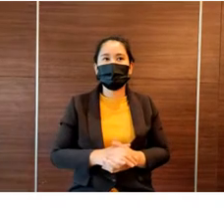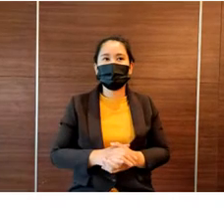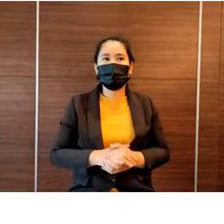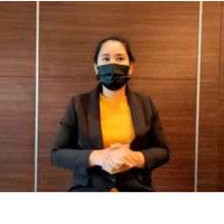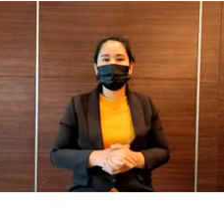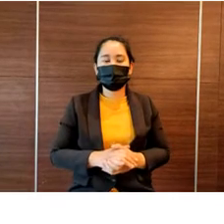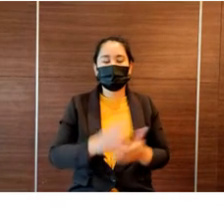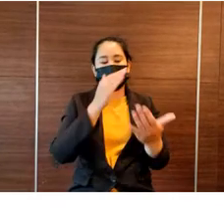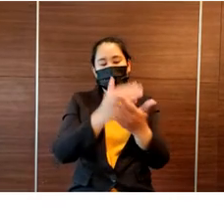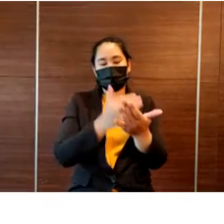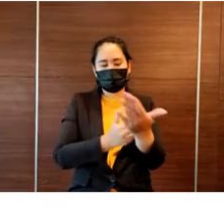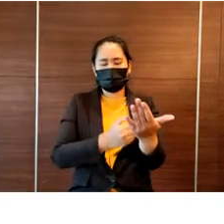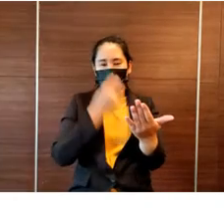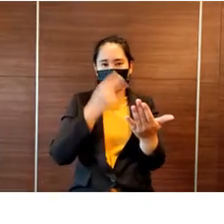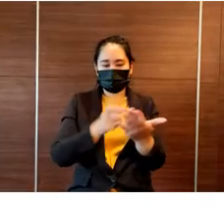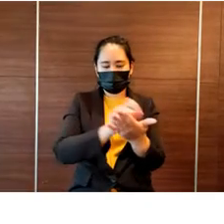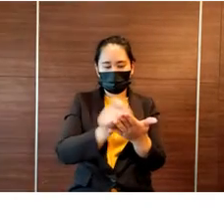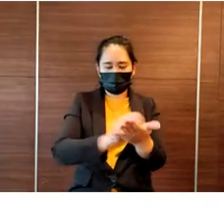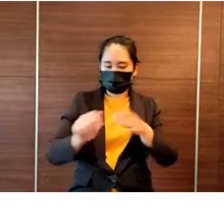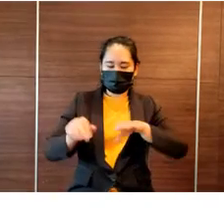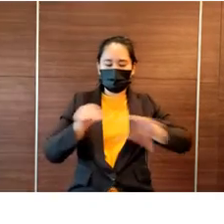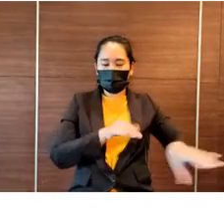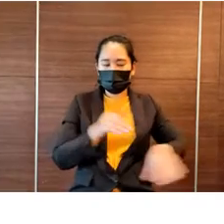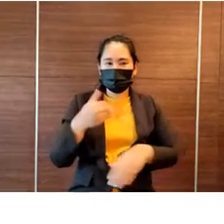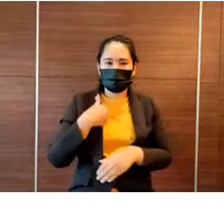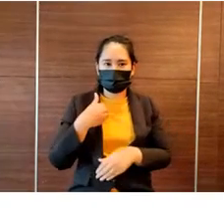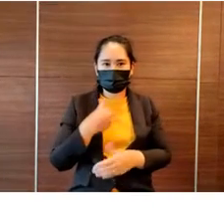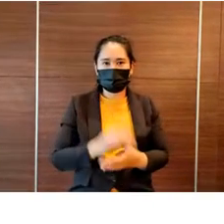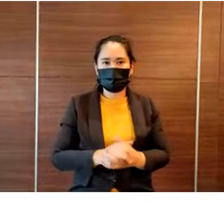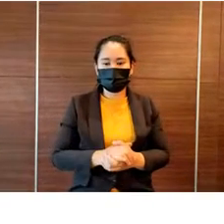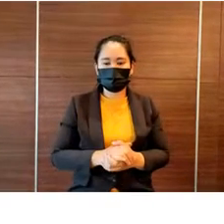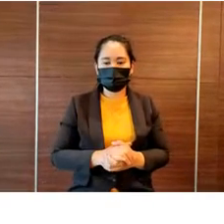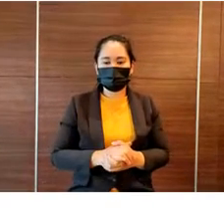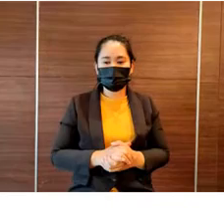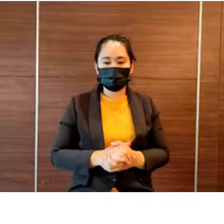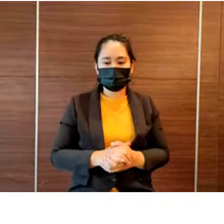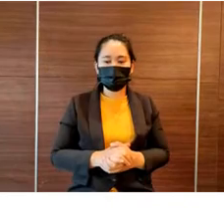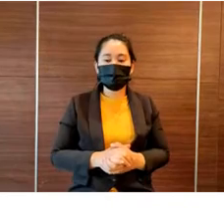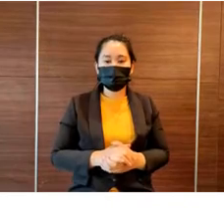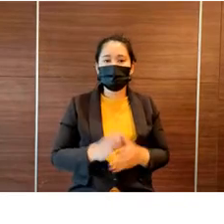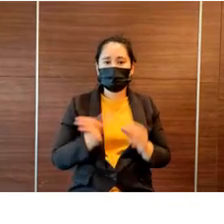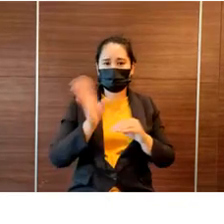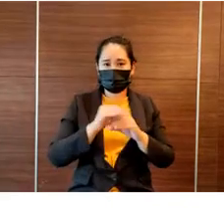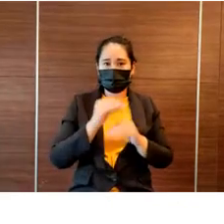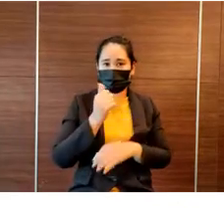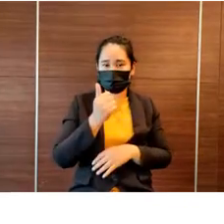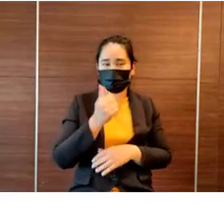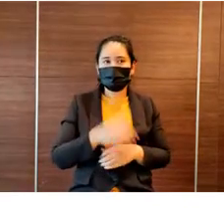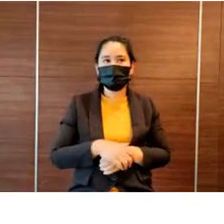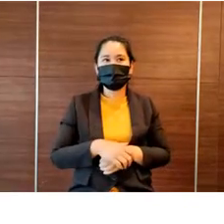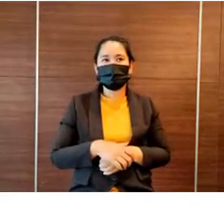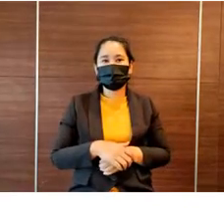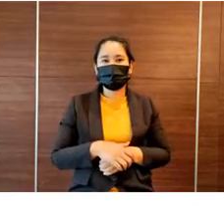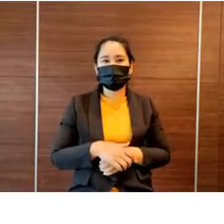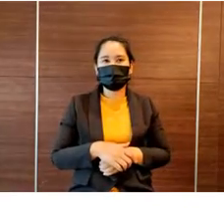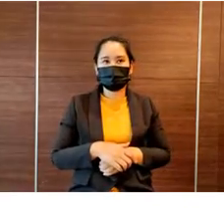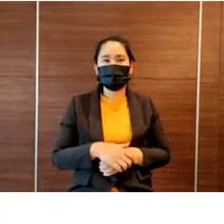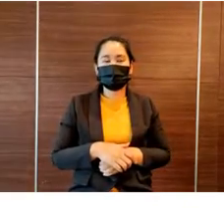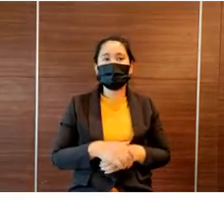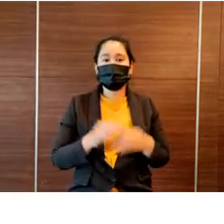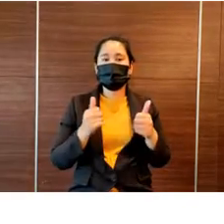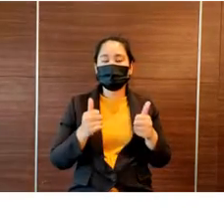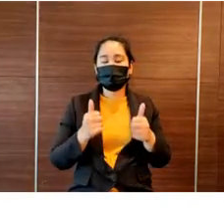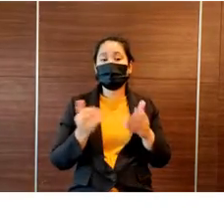ดูสิเราลิสต์เยอะมากเลยนะ อ ๋ อเหรอโอเค ขออีกเซสชั่นนึงได้ไหมคะ ค่ะงั้นเดี๋ยวขออนุญาตกลับมาที่พี่อาร์มอีกทีนะคะ